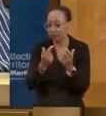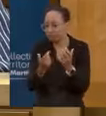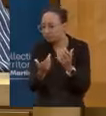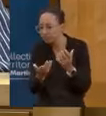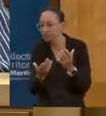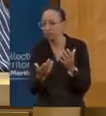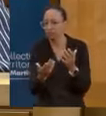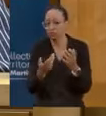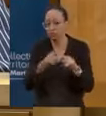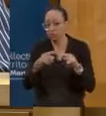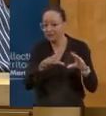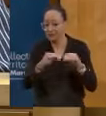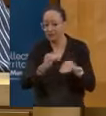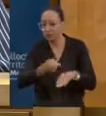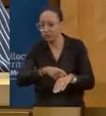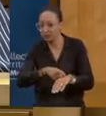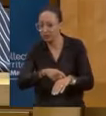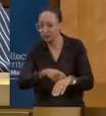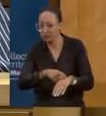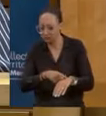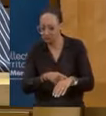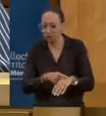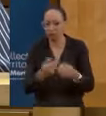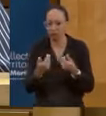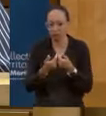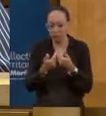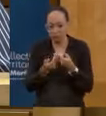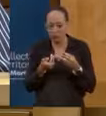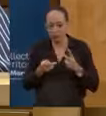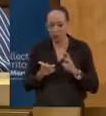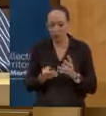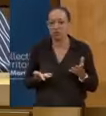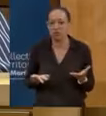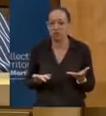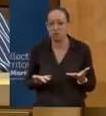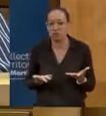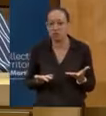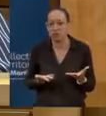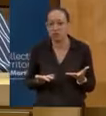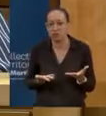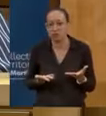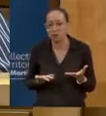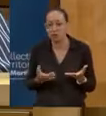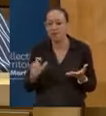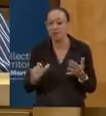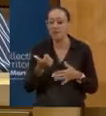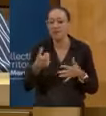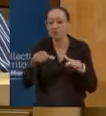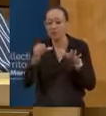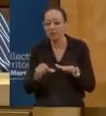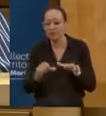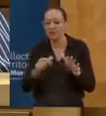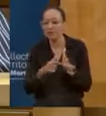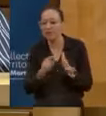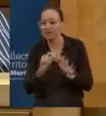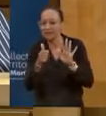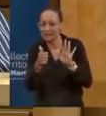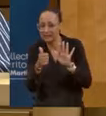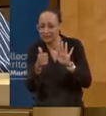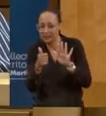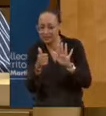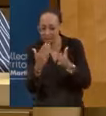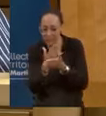combien en œuvre tout de suite. On nous demande l'autorisation pendant le premier semestre 2026,